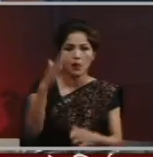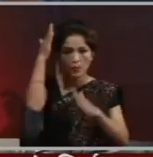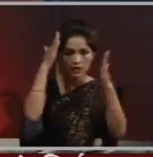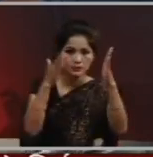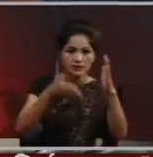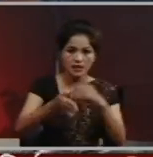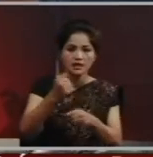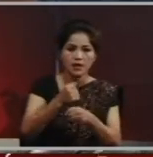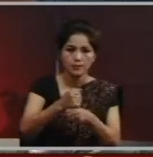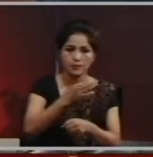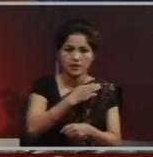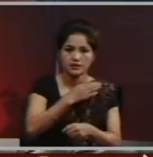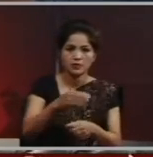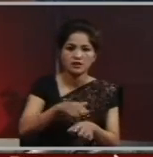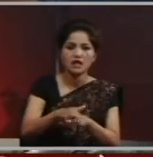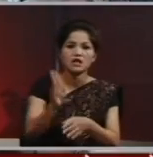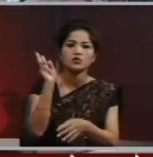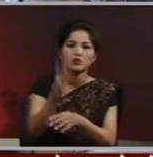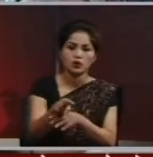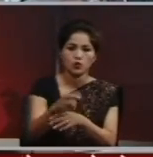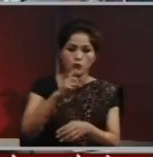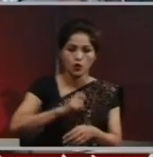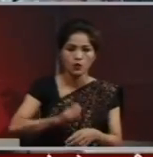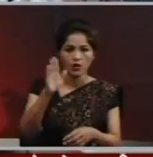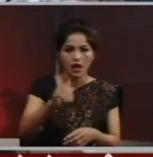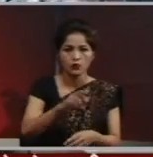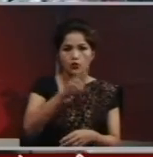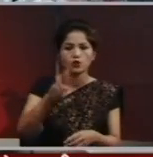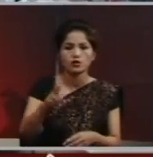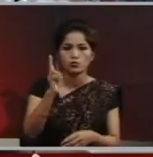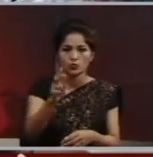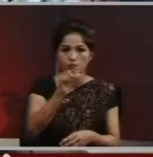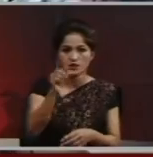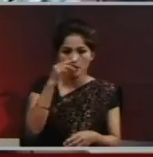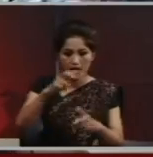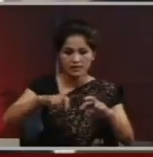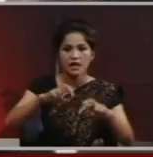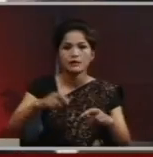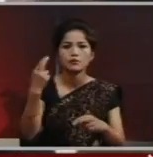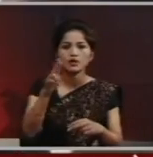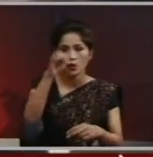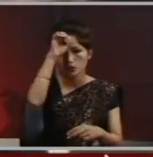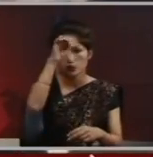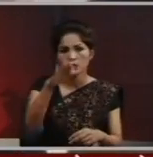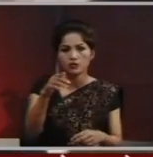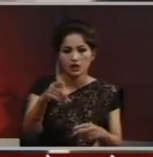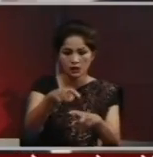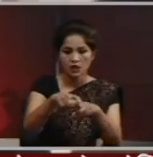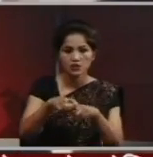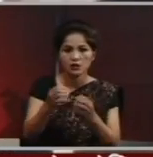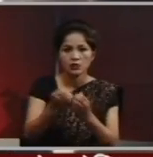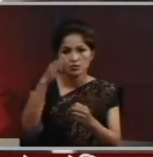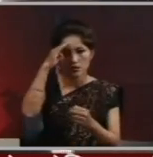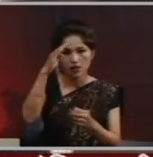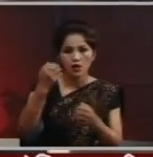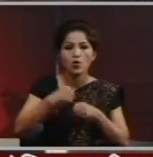मलेसिया जाने कामदार बढी ठगिएको गुनासो आएको र त्यसबारे छानबिन भइरहेको जनाउँदै नियन्त्रणमा